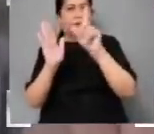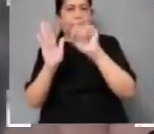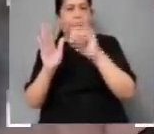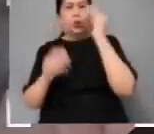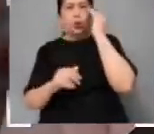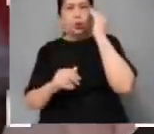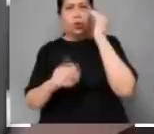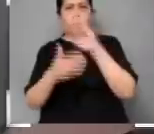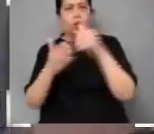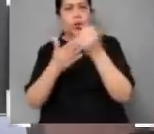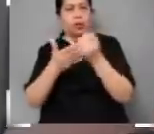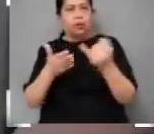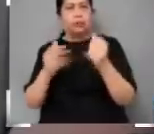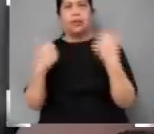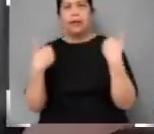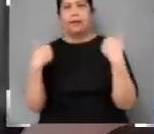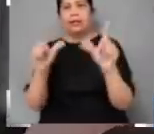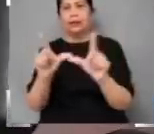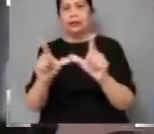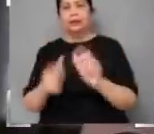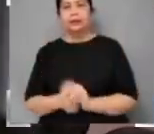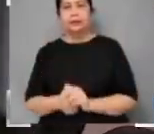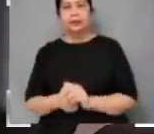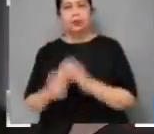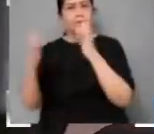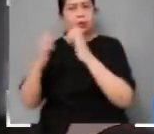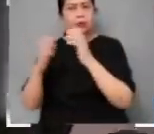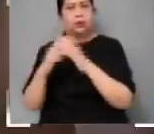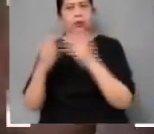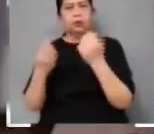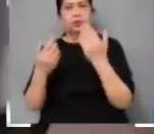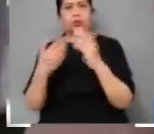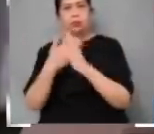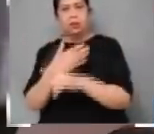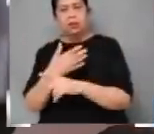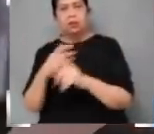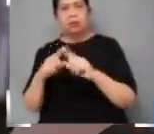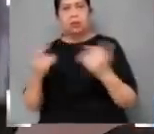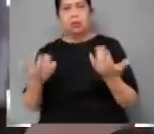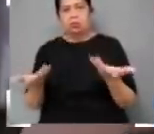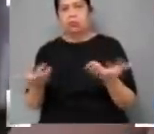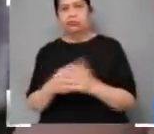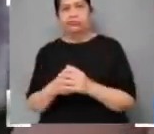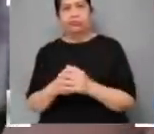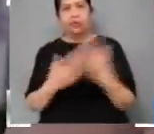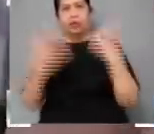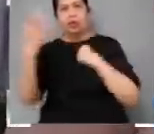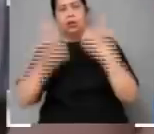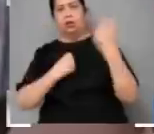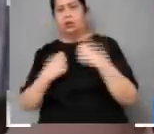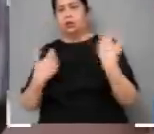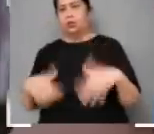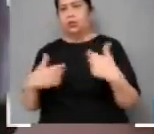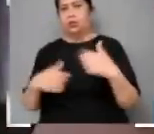nila, lisensyado. Inaasahan po sana namin na makakabawi. Eh kaso po, eh, ganyan po, inuhuli po yung mga produkto